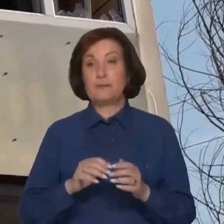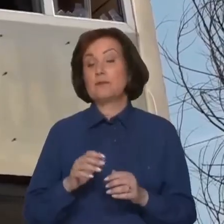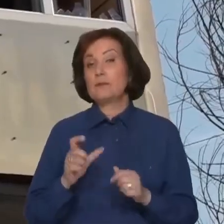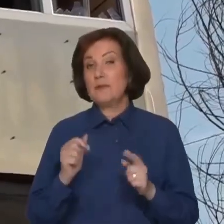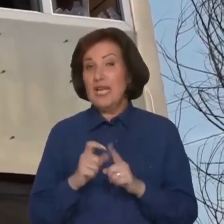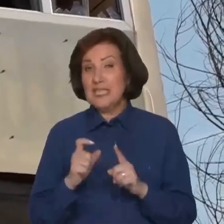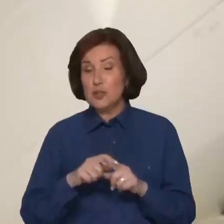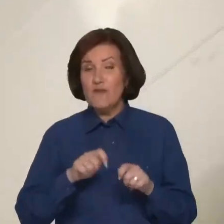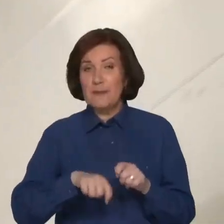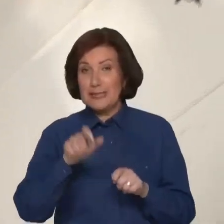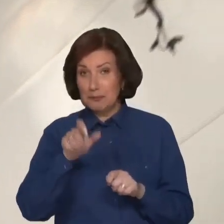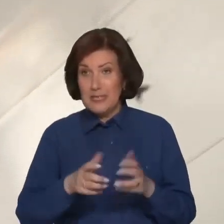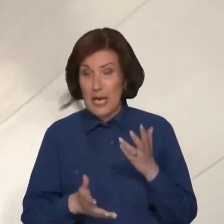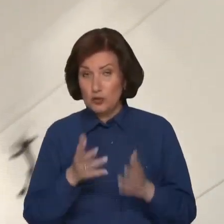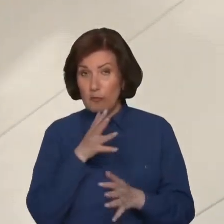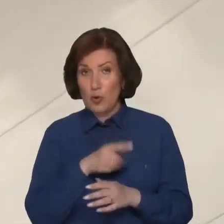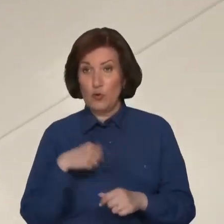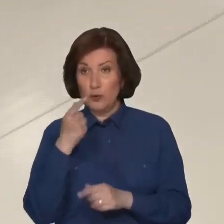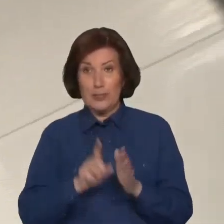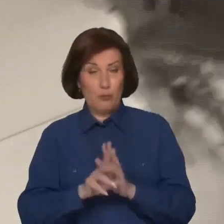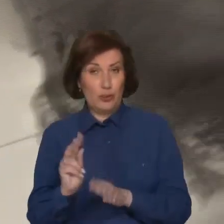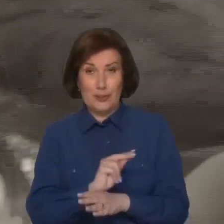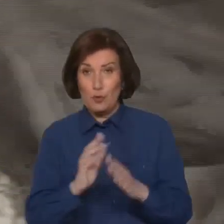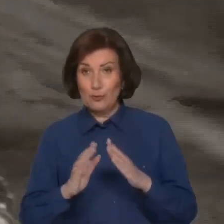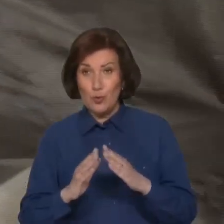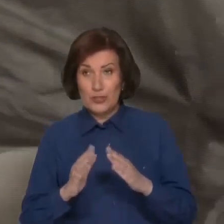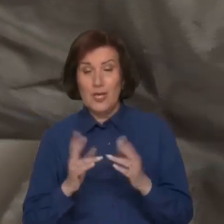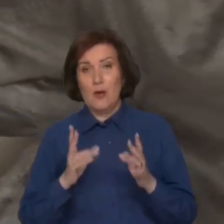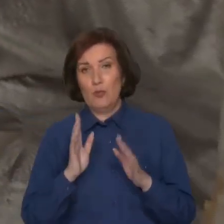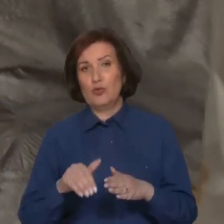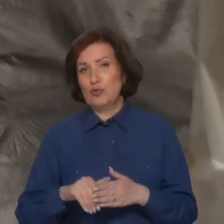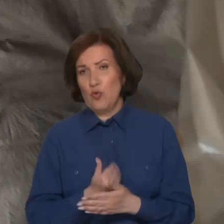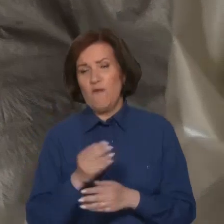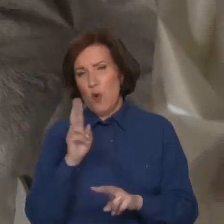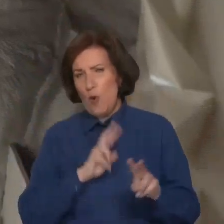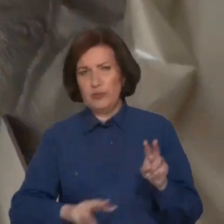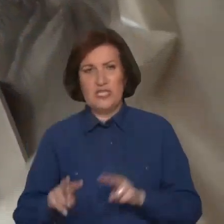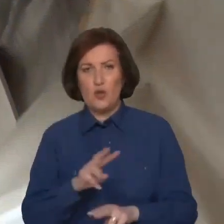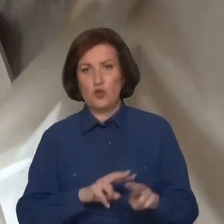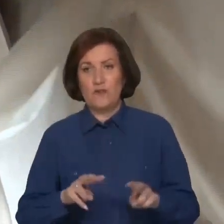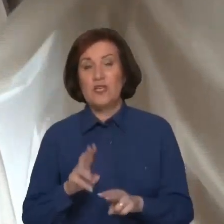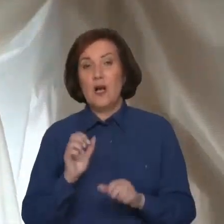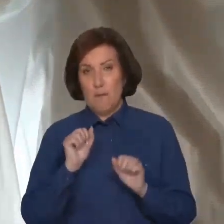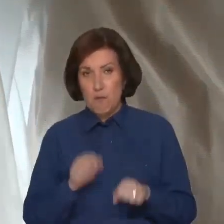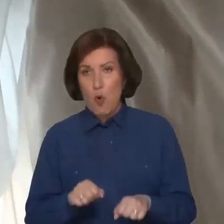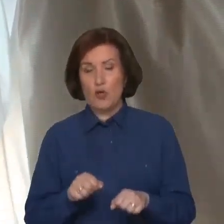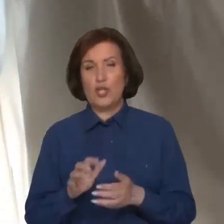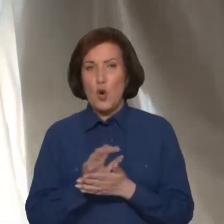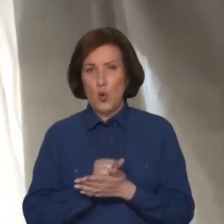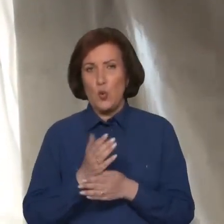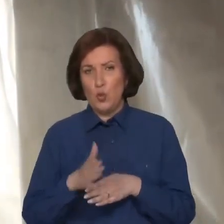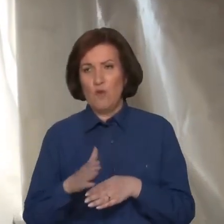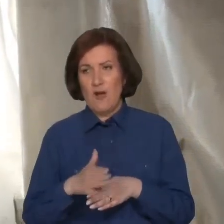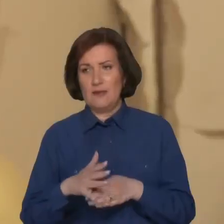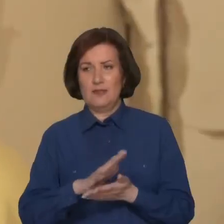того, за словами експерта, якщо впродовж року не почати ремонт будинків, потрібно буде знову обстежувати об'єкт, адже він може